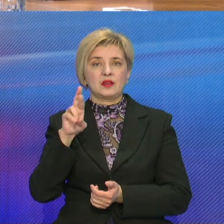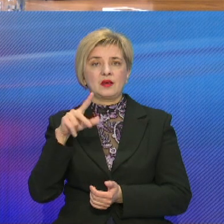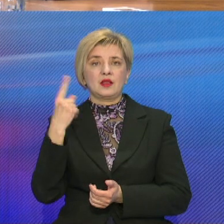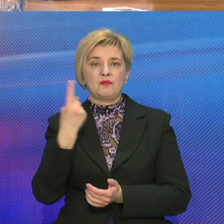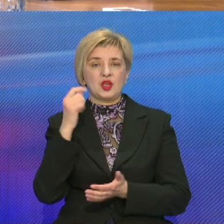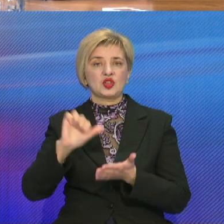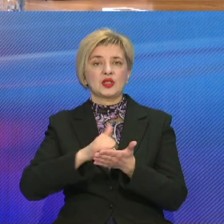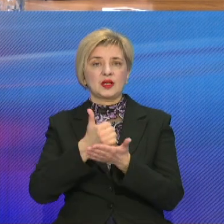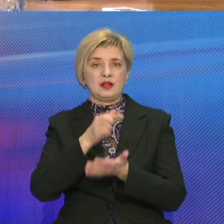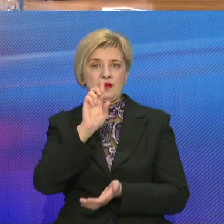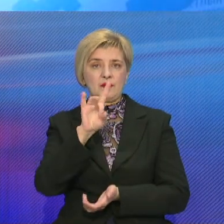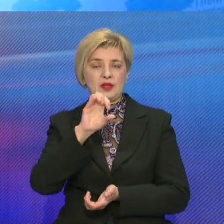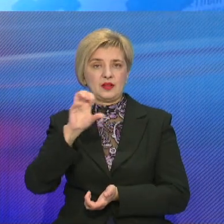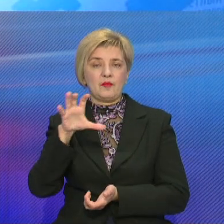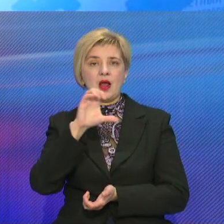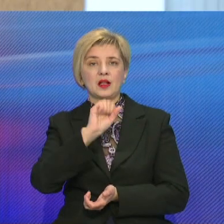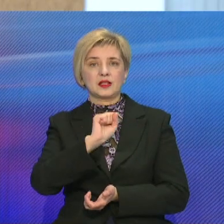Лукьянов.